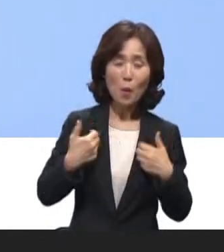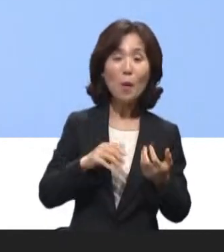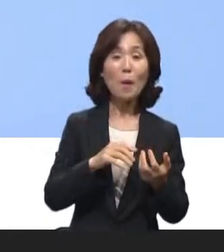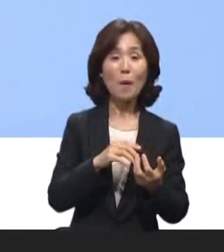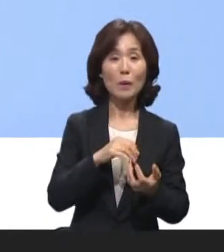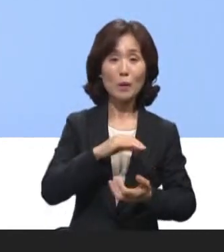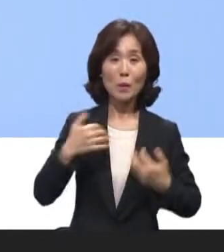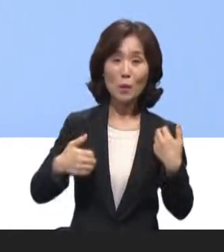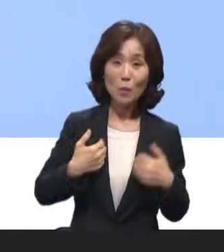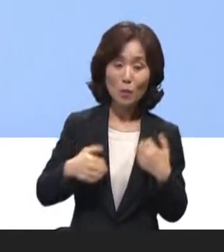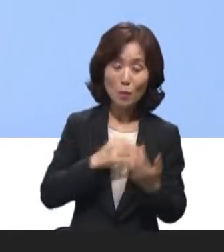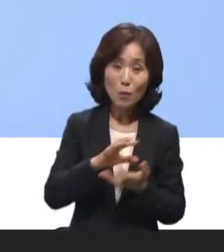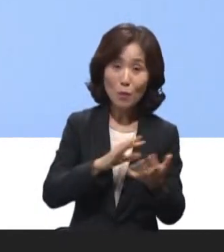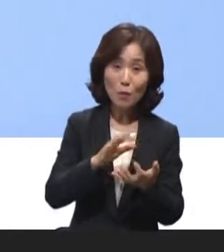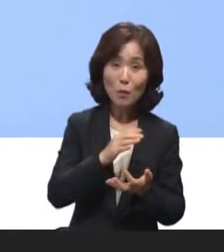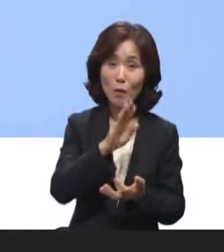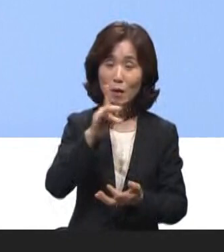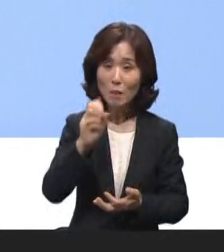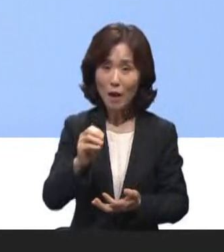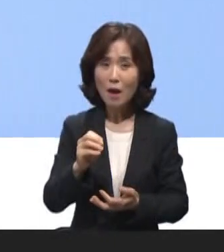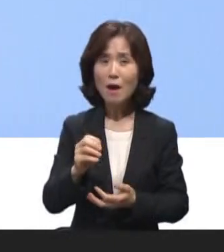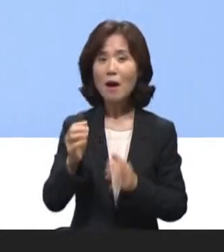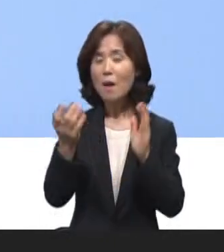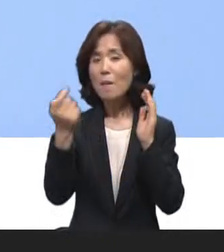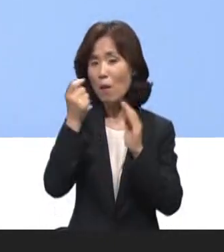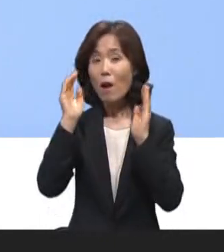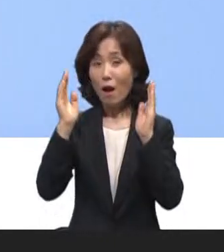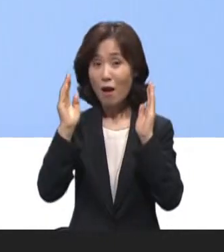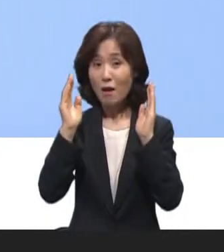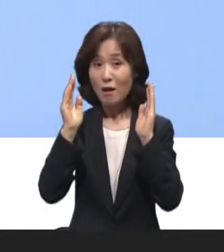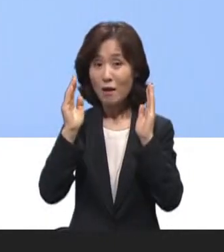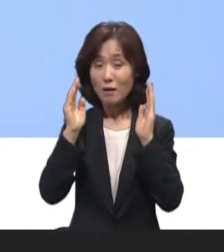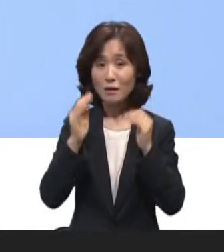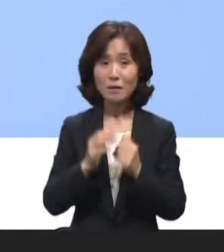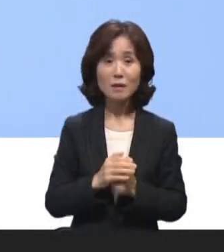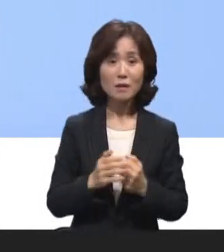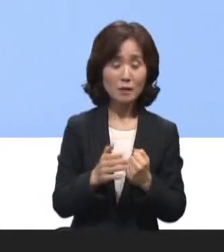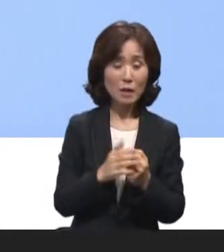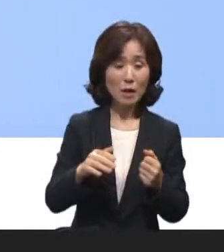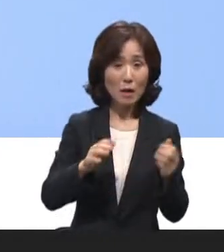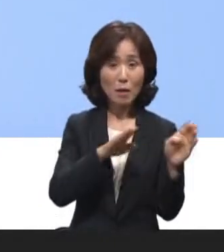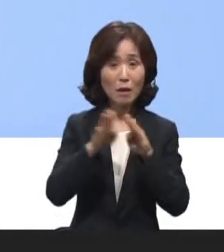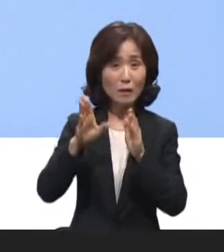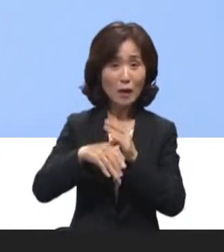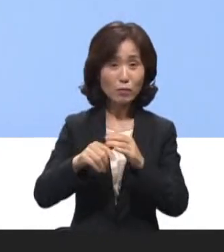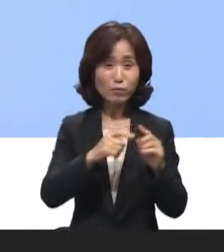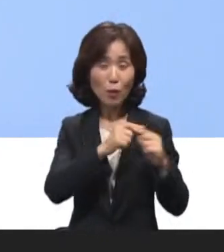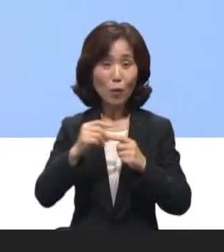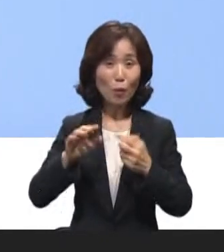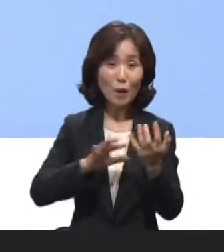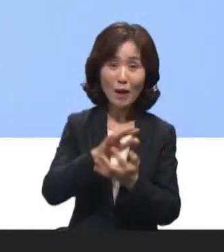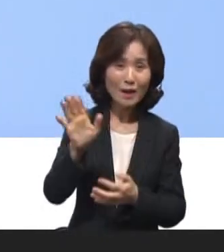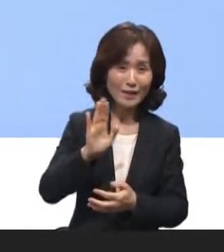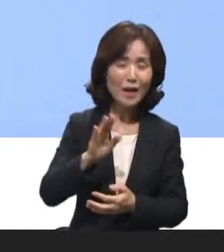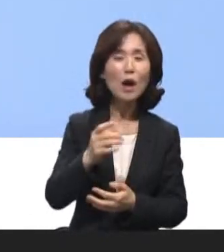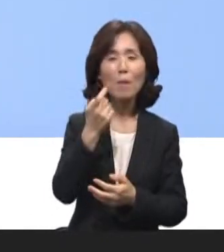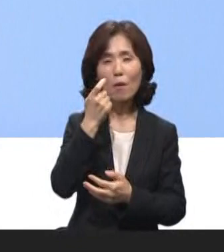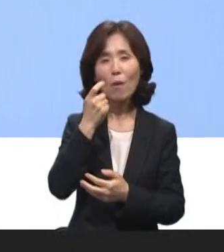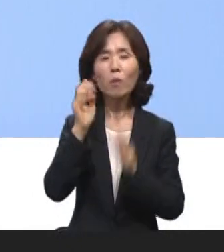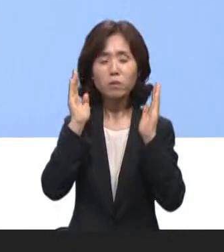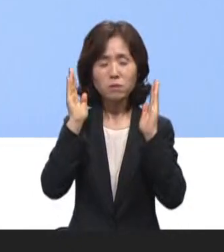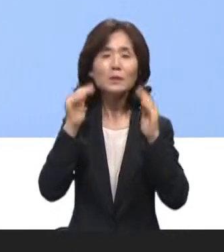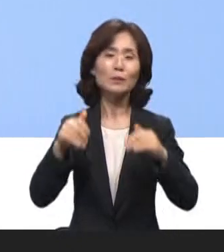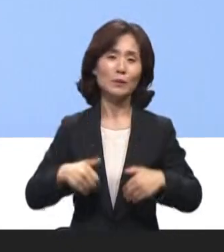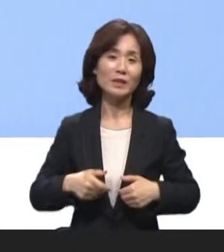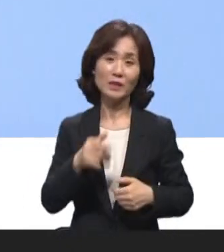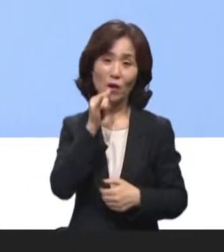데 괴로움을 노 라는 훌륭한 의미가 있지만 또 이 때는 또 부족한 학업을 보완해야 되는 것도 있기 때문에 이런 부분을 적절하게 중요하죠 을 해야 될 것 같구요